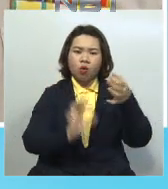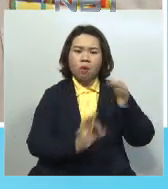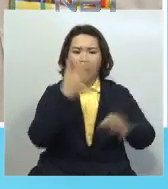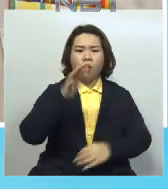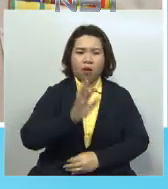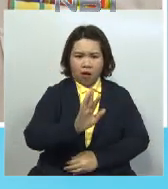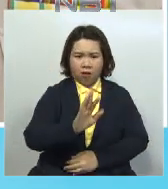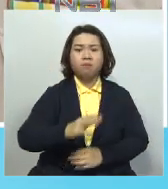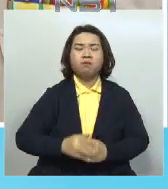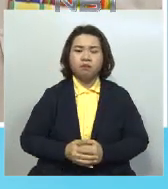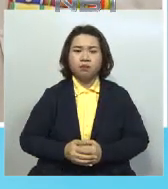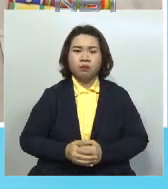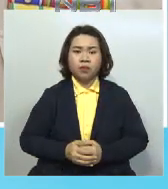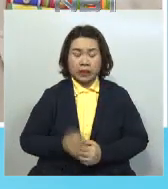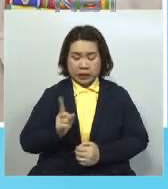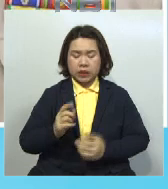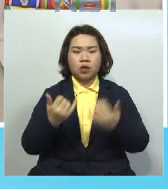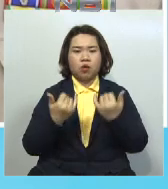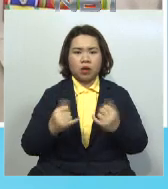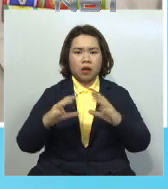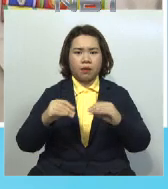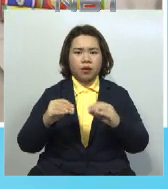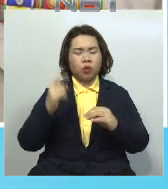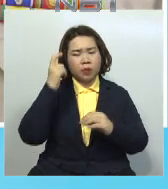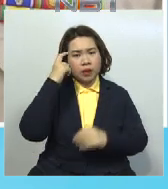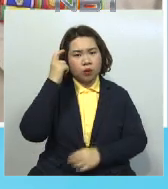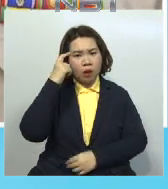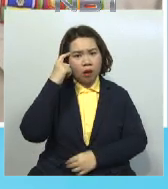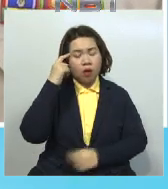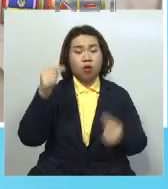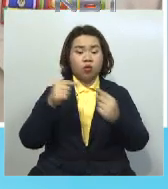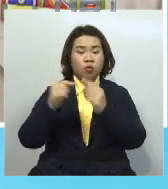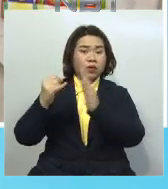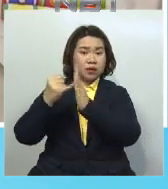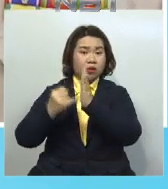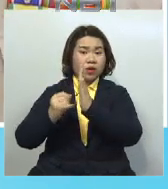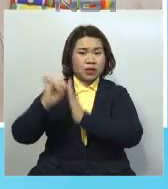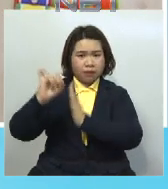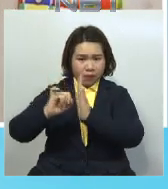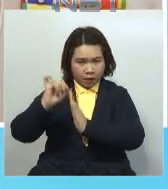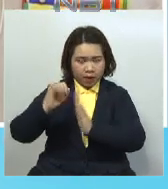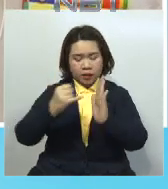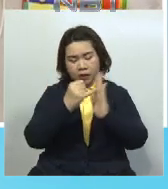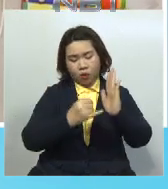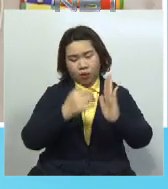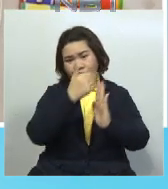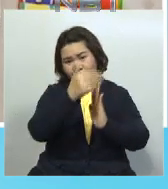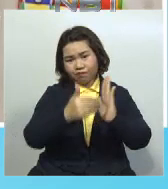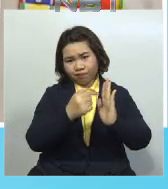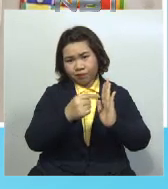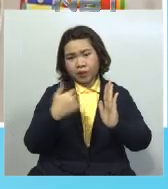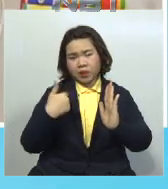ซึ่งในที่ประชุมก็วันนี้นะครับก็คาดการณ์ว่าในส่วนของทางจังหวัดเชียงใหม่รวมทั้งจังหวัดอื่นๆหลังจ